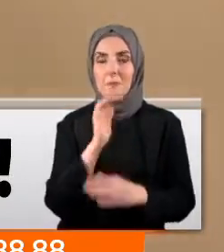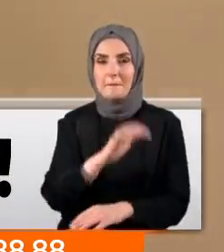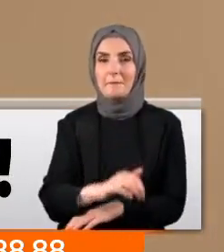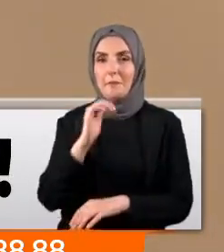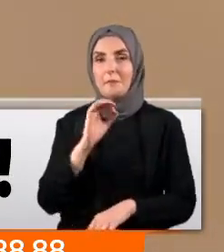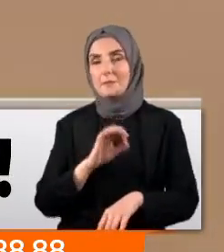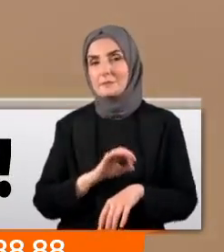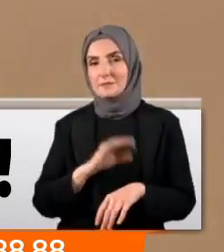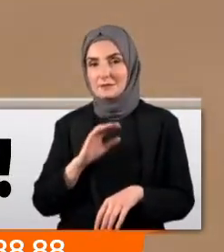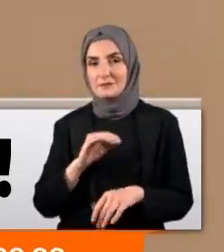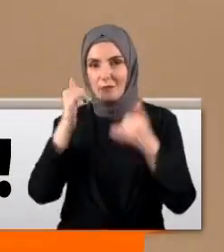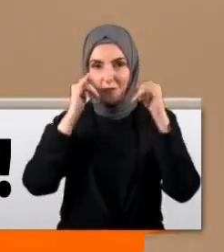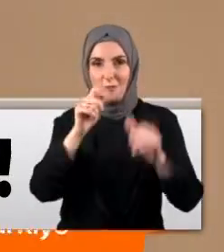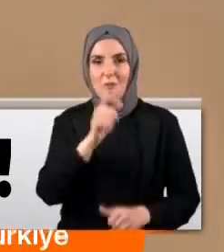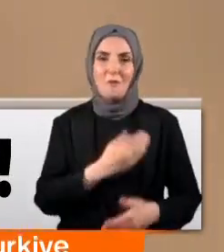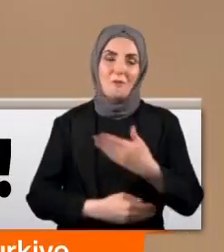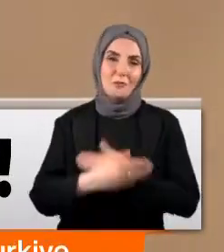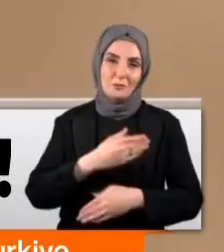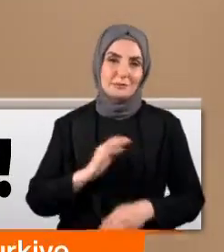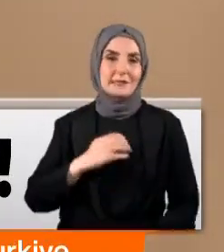düşen boğa sahibine teslim edildi.